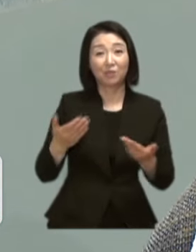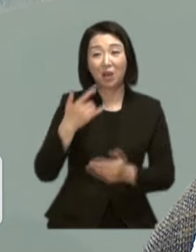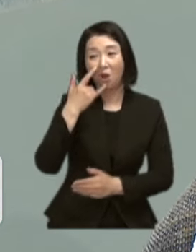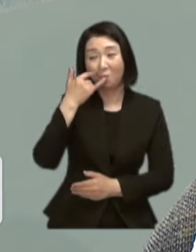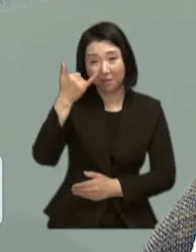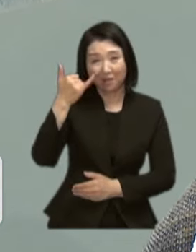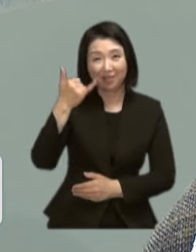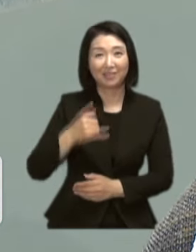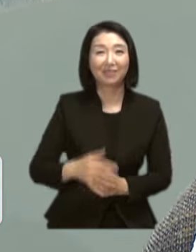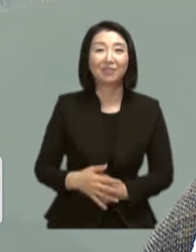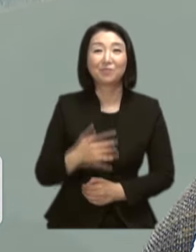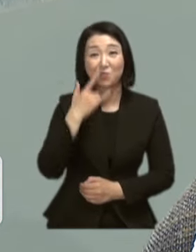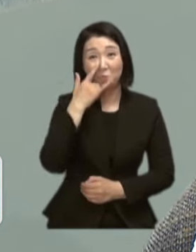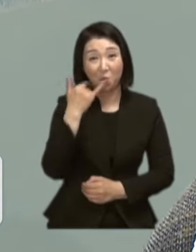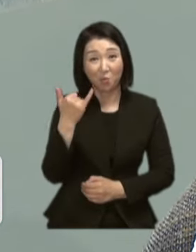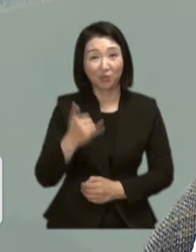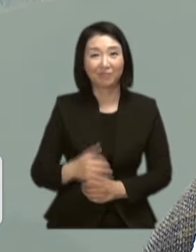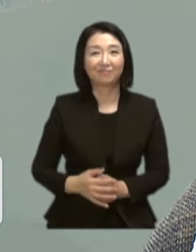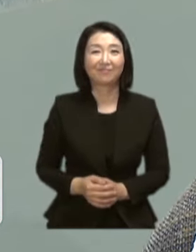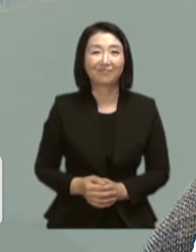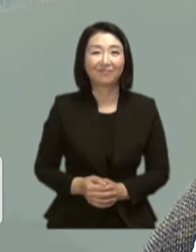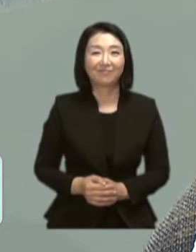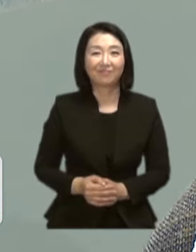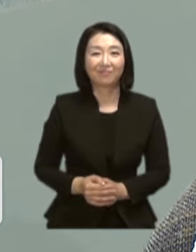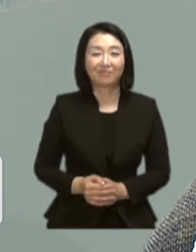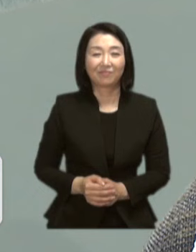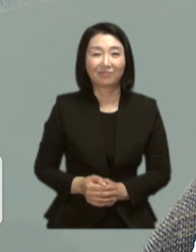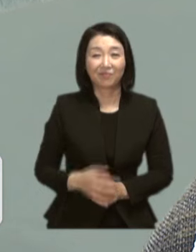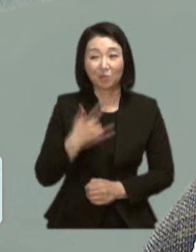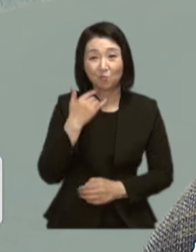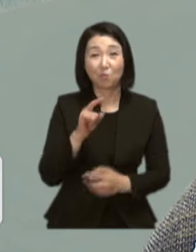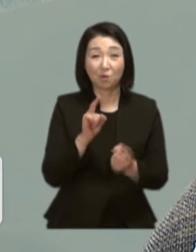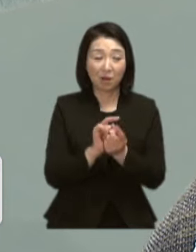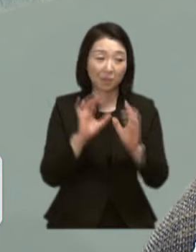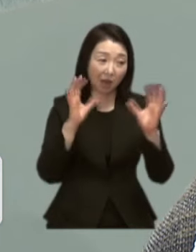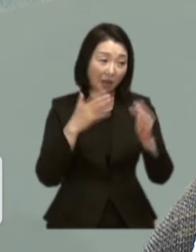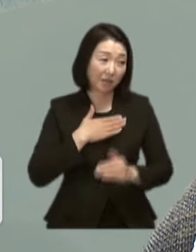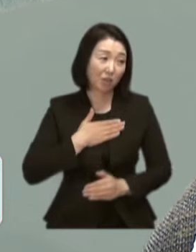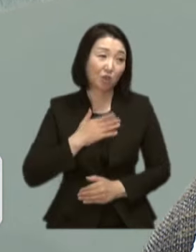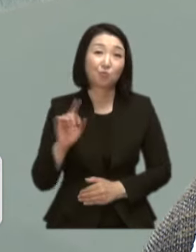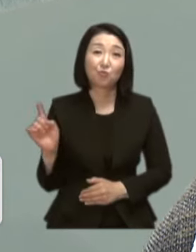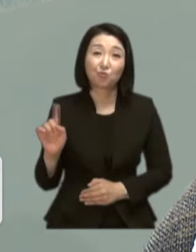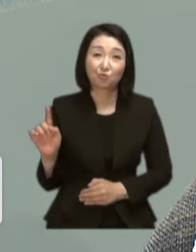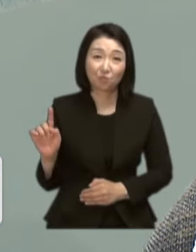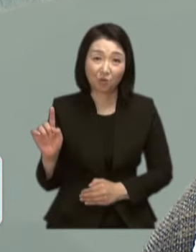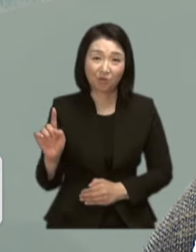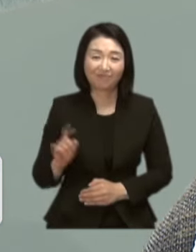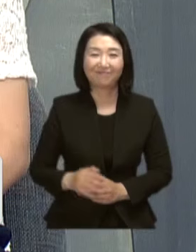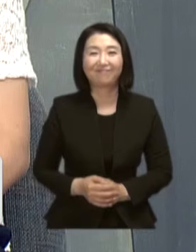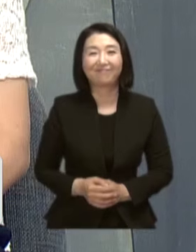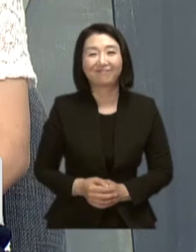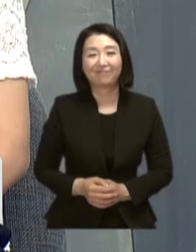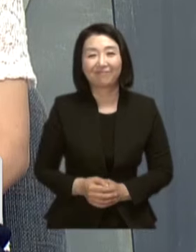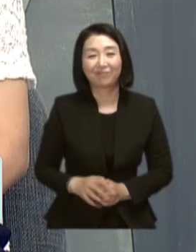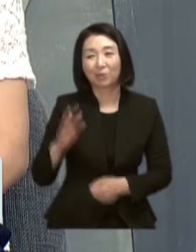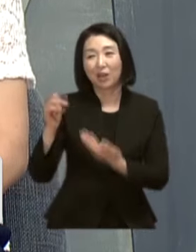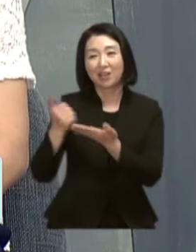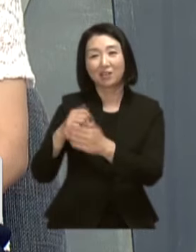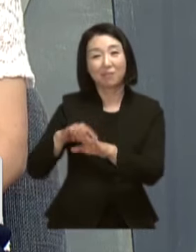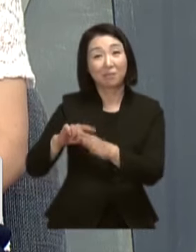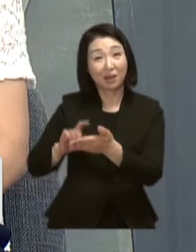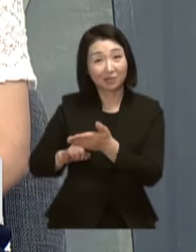아빠, 부모, 그 부모를 만난 아이들의 기분이 어떨까라는 생각을 좀 해봤고요. 하나님의